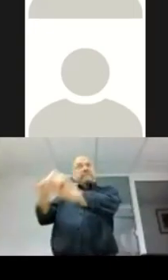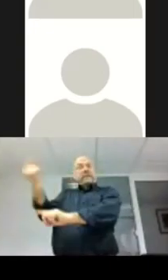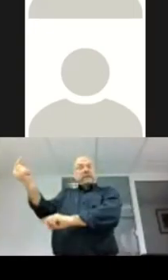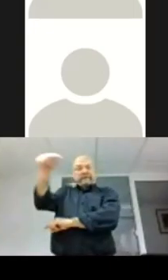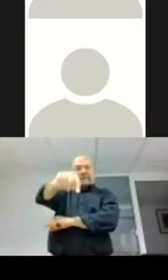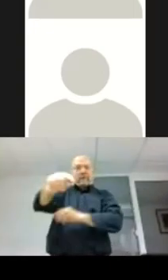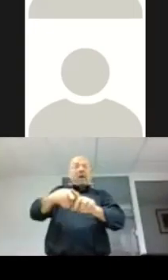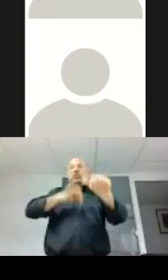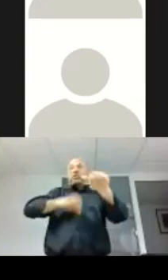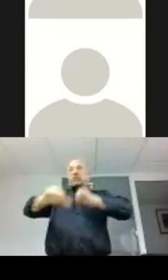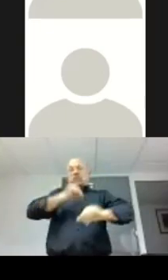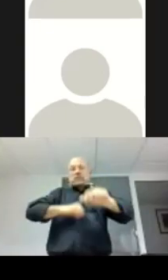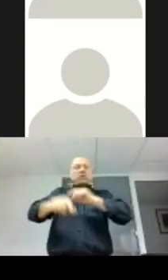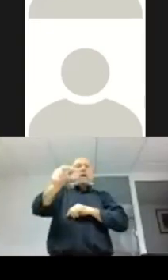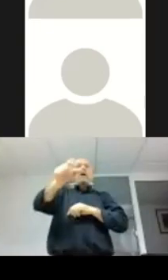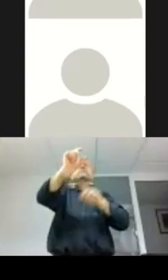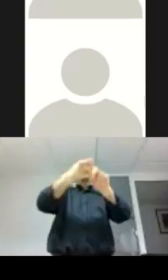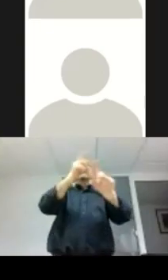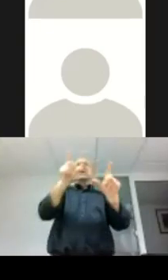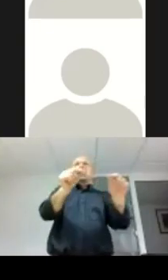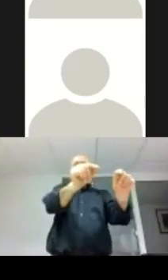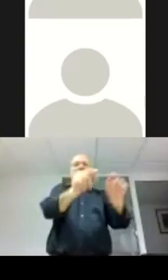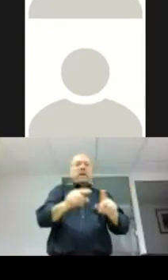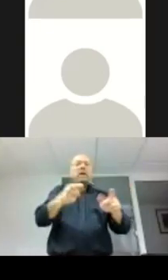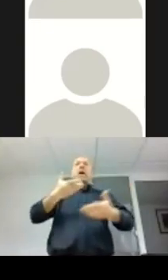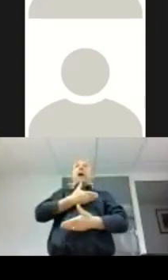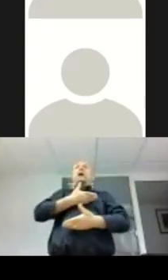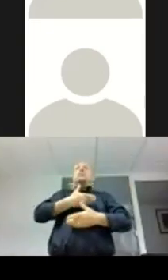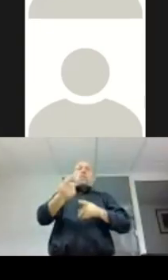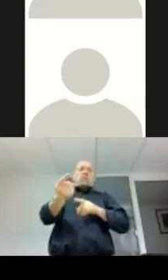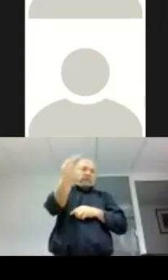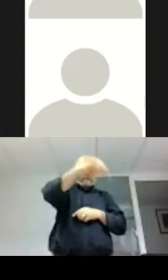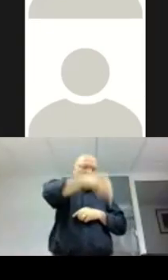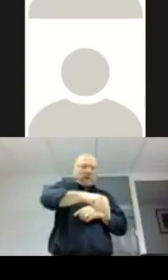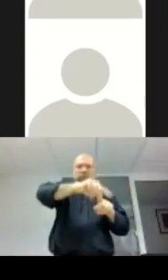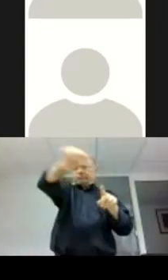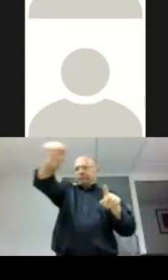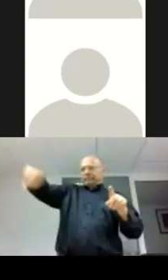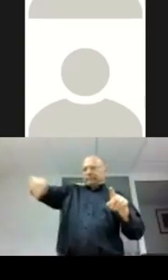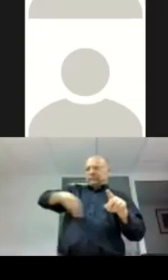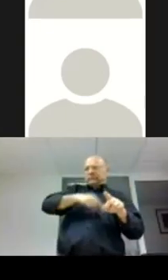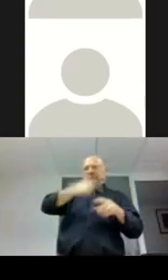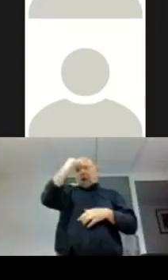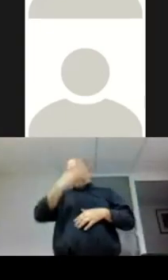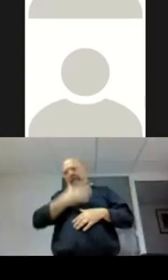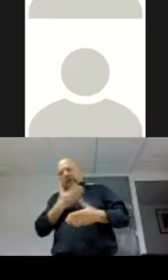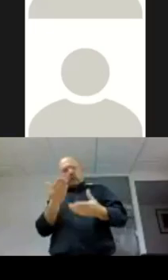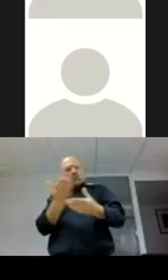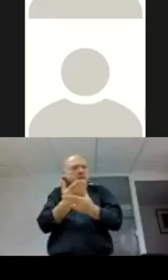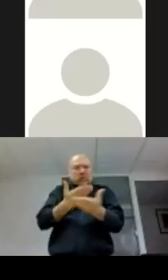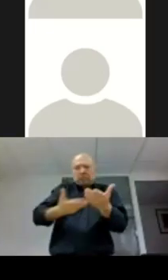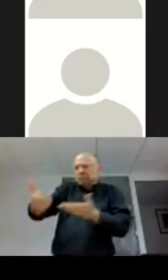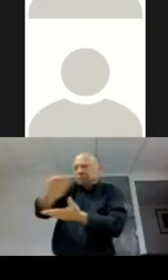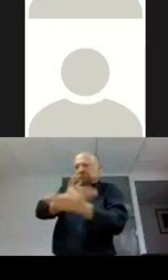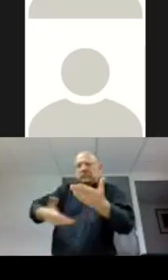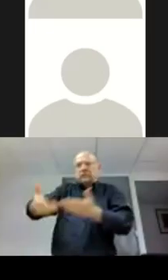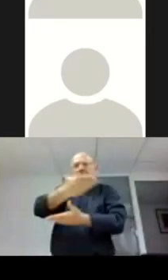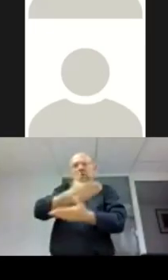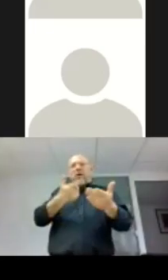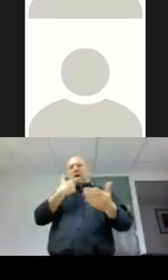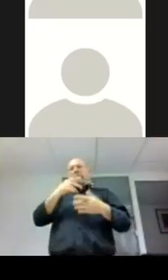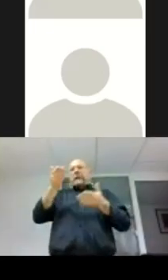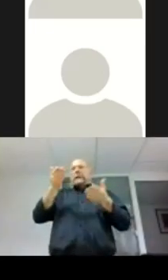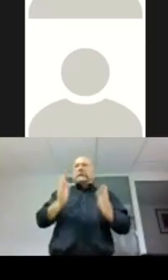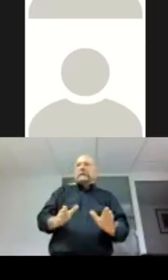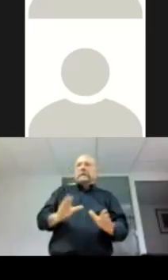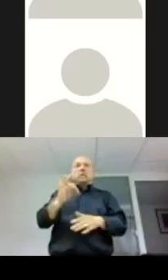l'analyse microscopique, un oncologue, le radiologue, le chirurgien et le radiothérapeute. Et de ces réunions, où sont discutés chacun